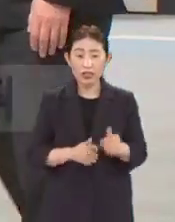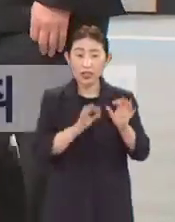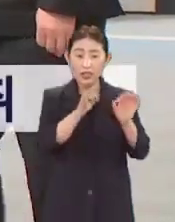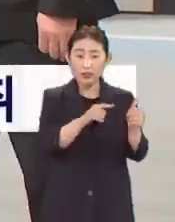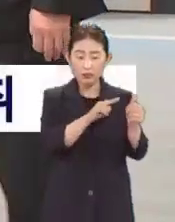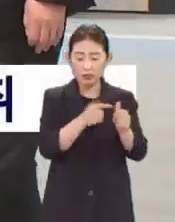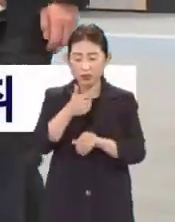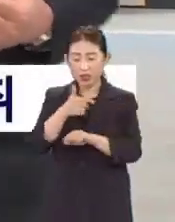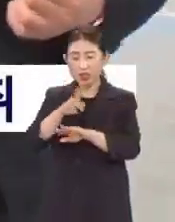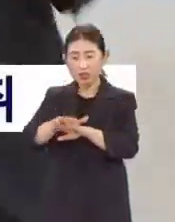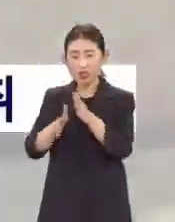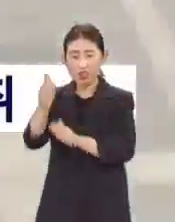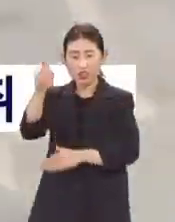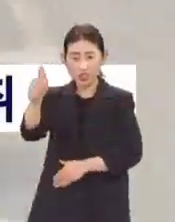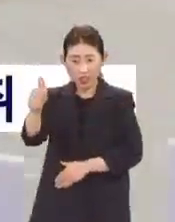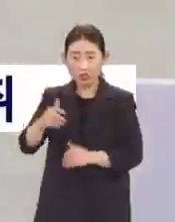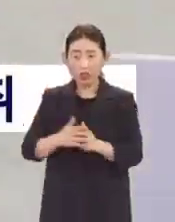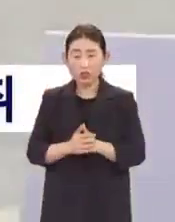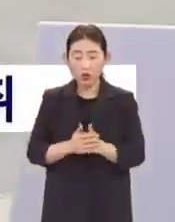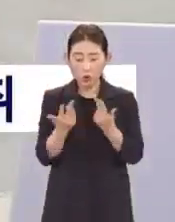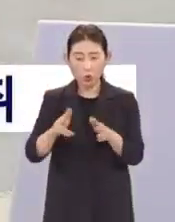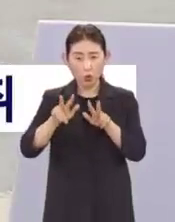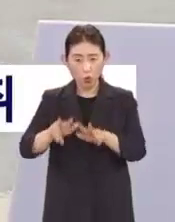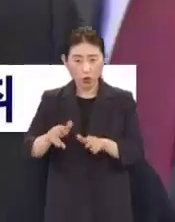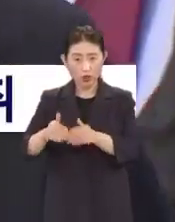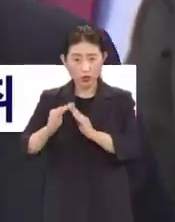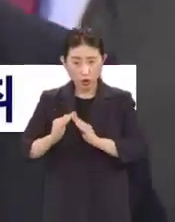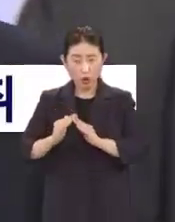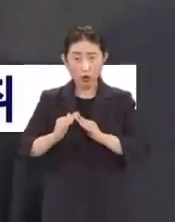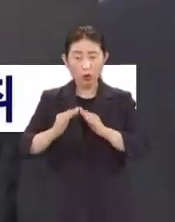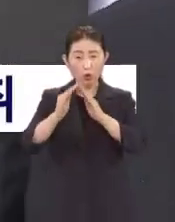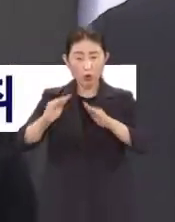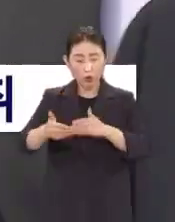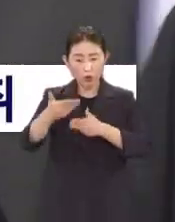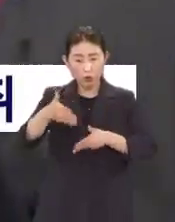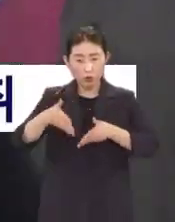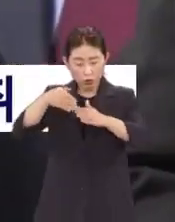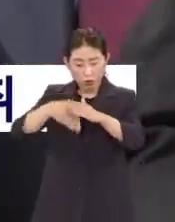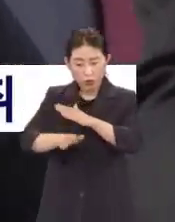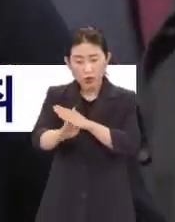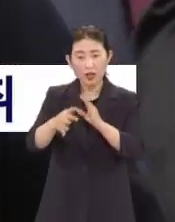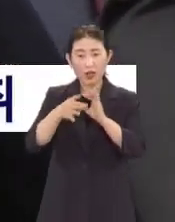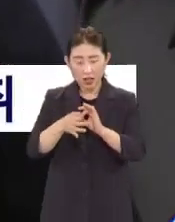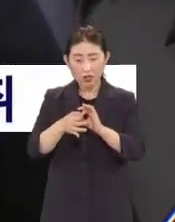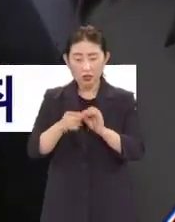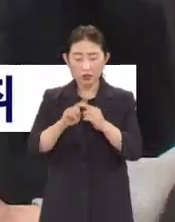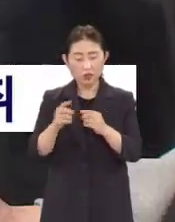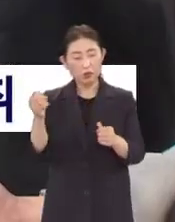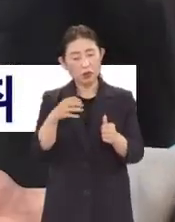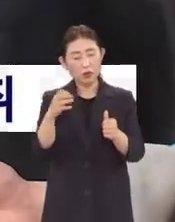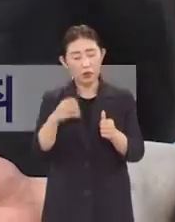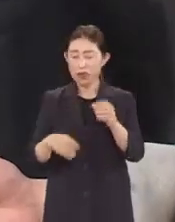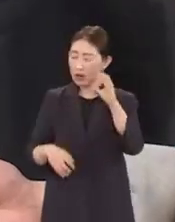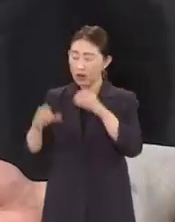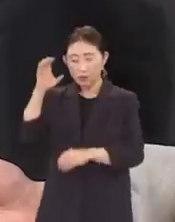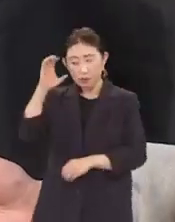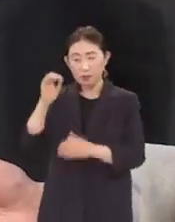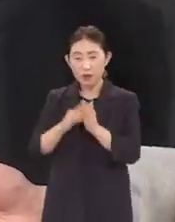이장우 대전시장으로부터 호국 보훈파크와 호남고속도로 지하화 사업에 대한 현안을 청취했습니다